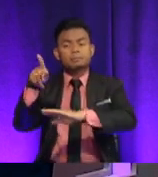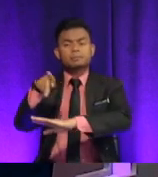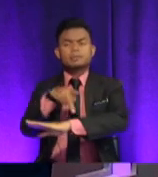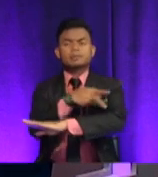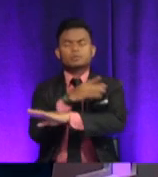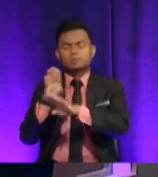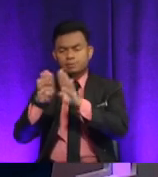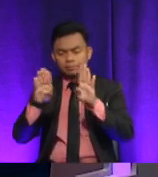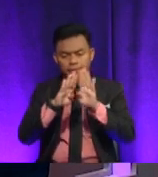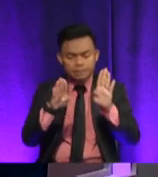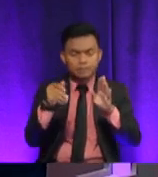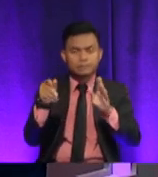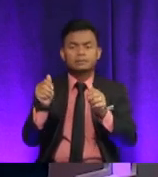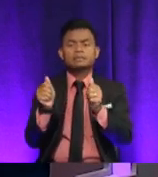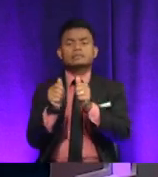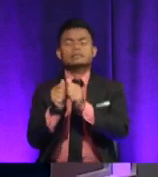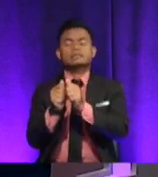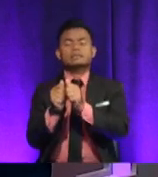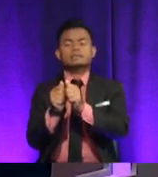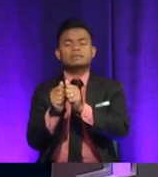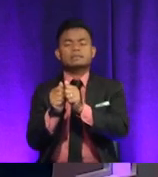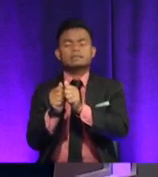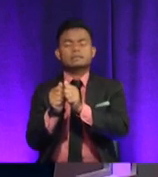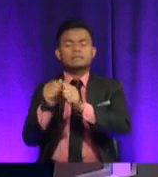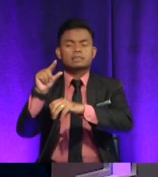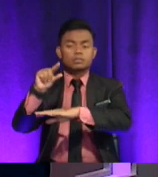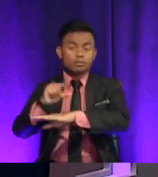seloka cara bacaannya pun juga berbeda